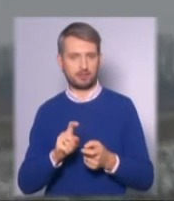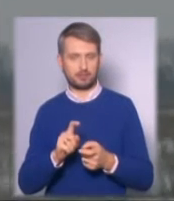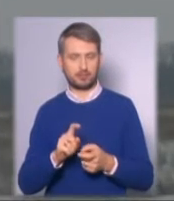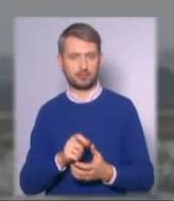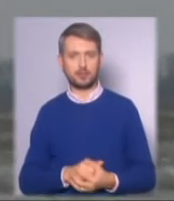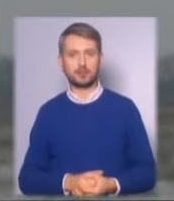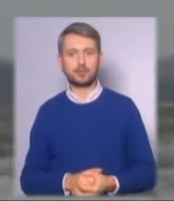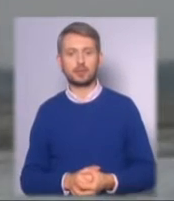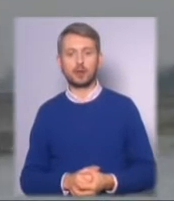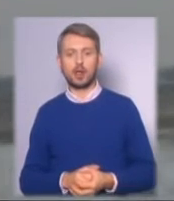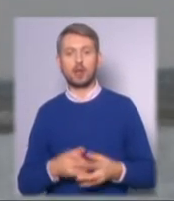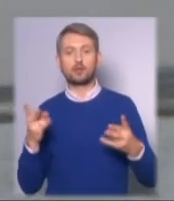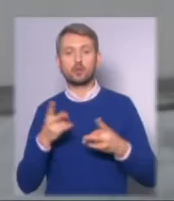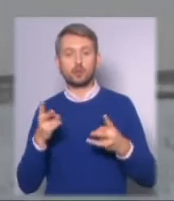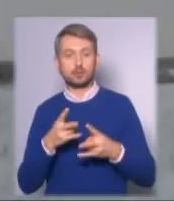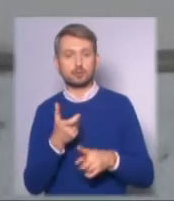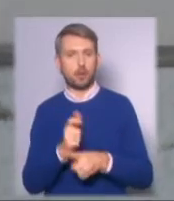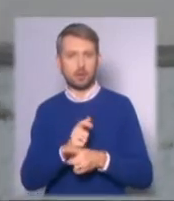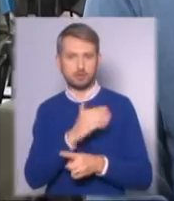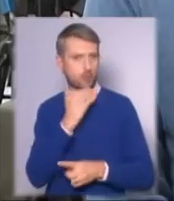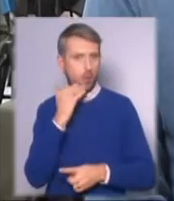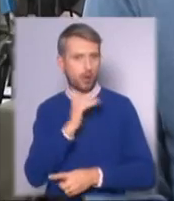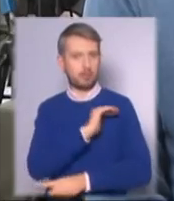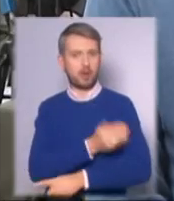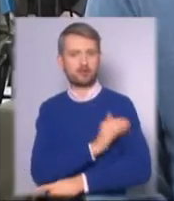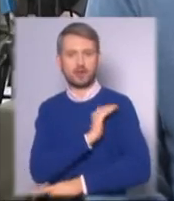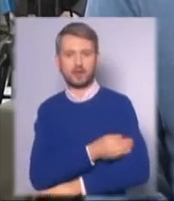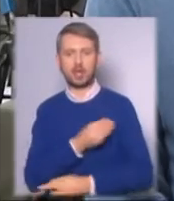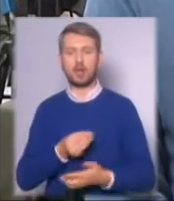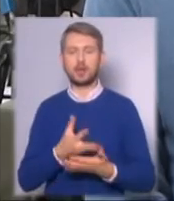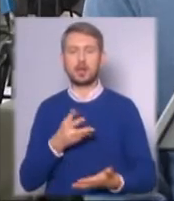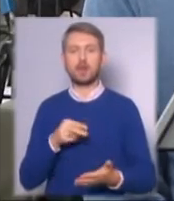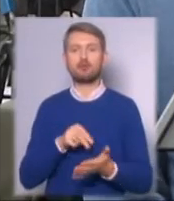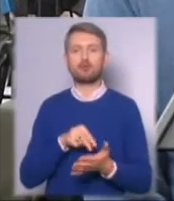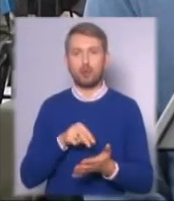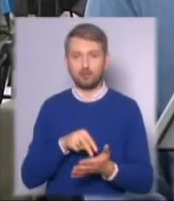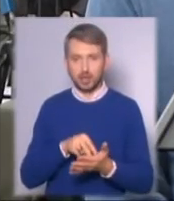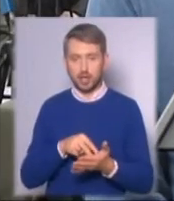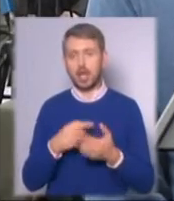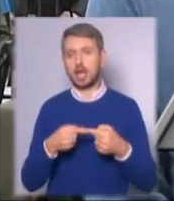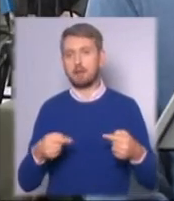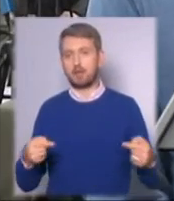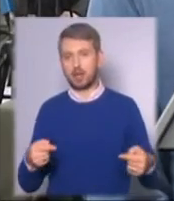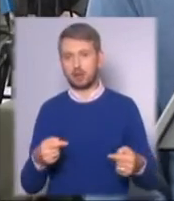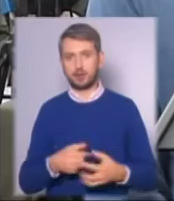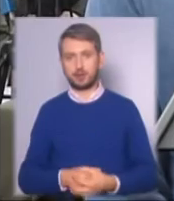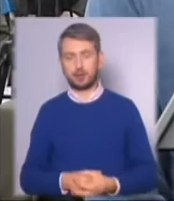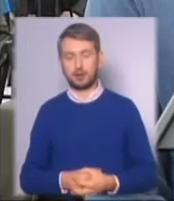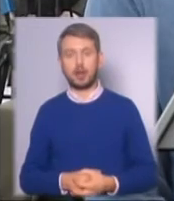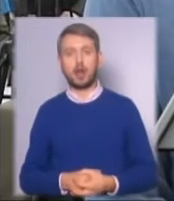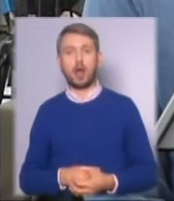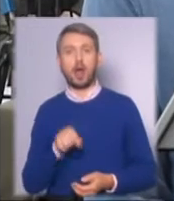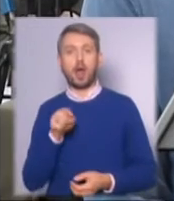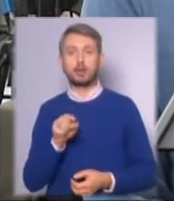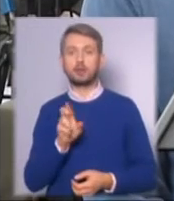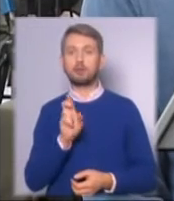Требується зосередоточення дуже великих мощностей і дорогостоючих елементів РЕБ в одній точці для перехвату одного БПЛА. А цей БПЛА